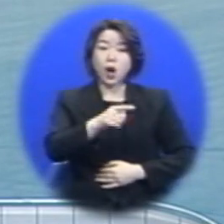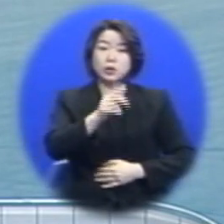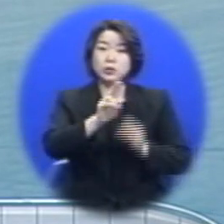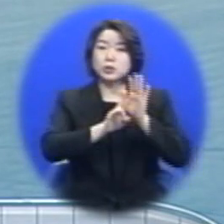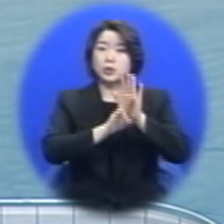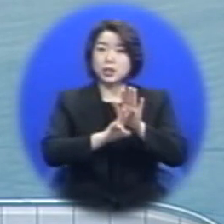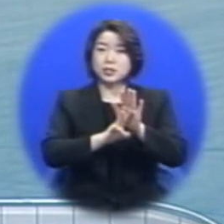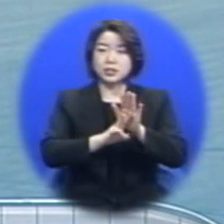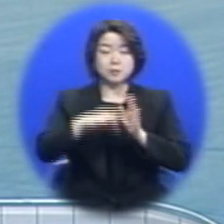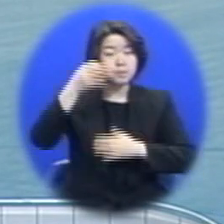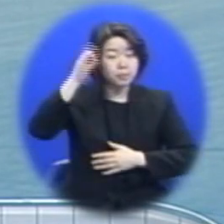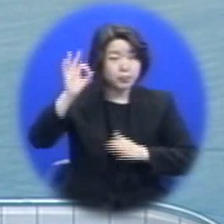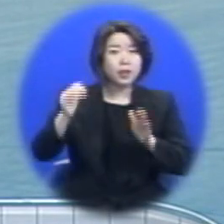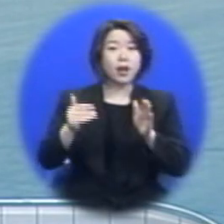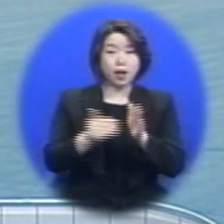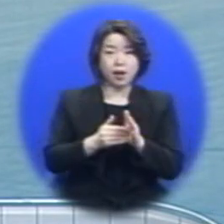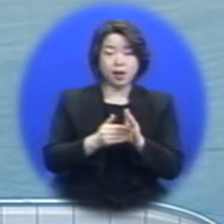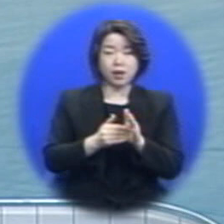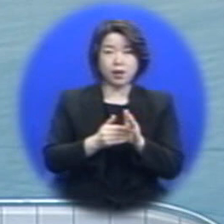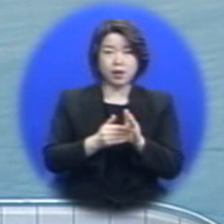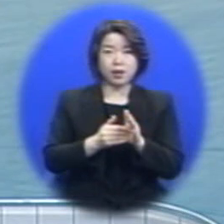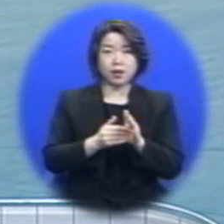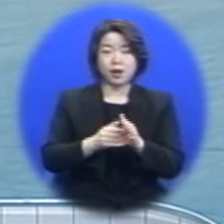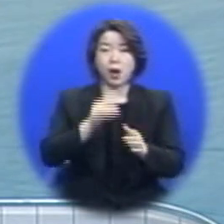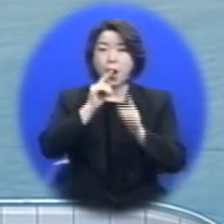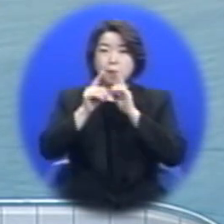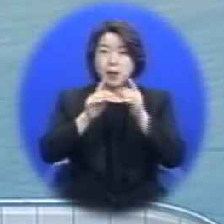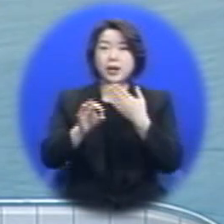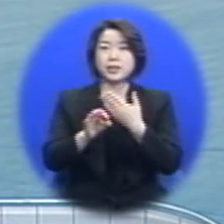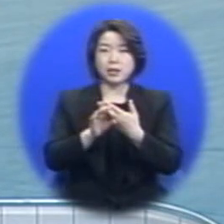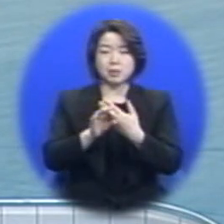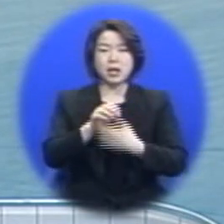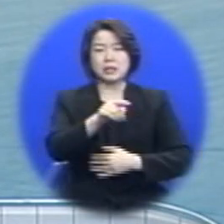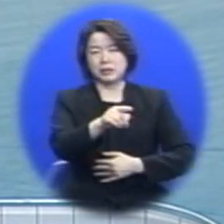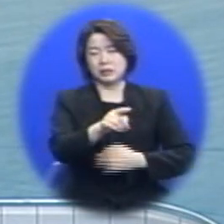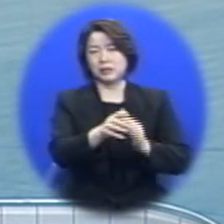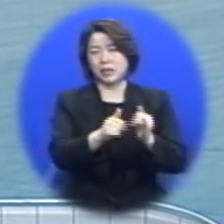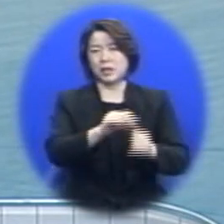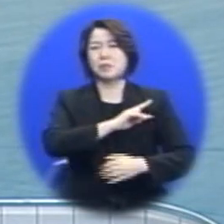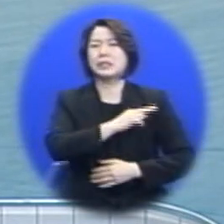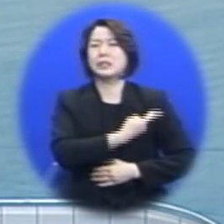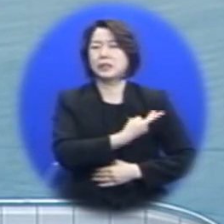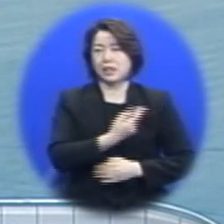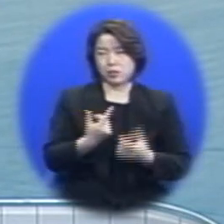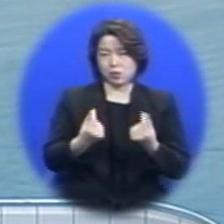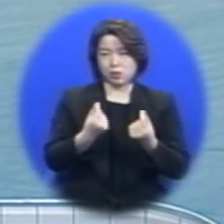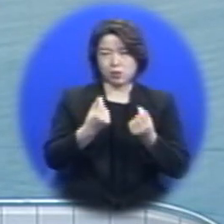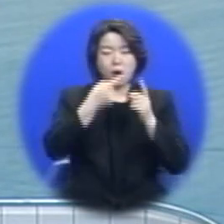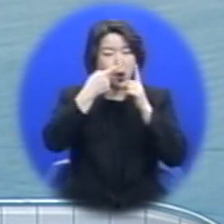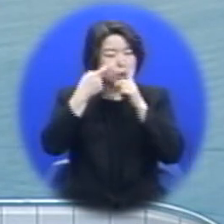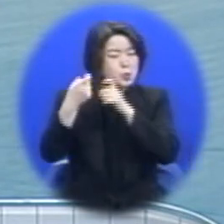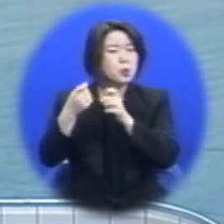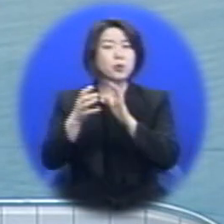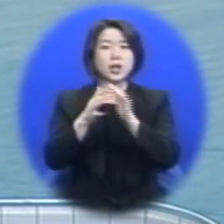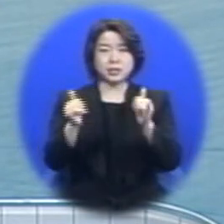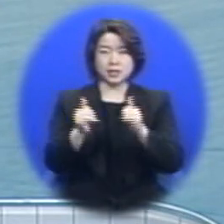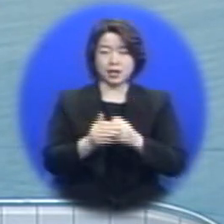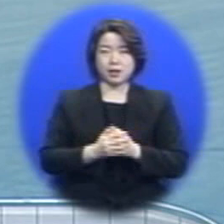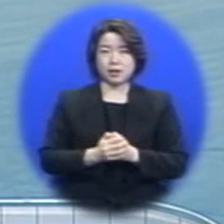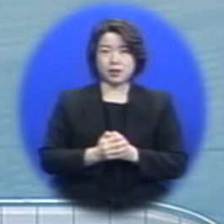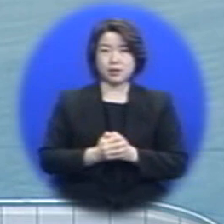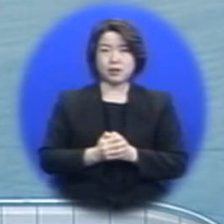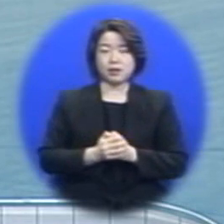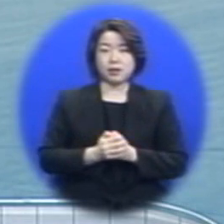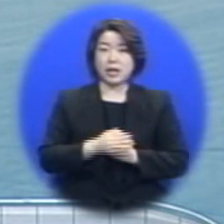계시를 깨달았다고 말하면 그 사람이 이단입니다. 미혹하는 자입니다. 그